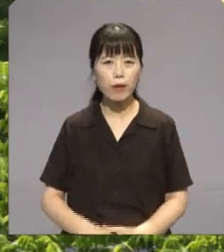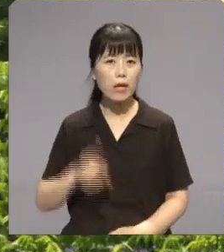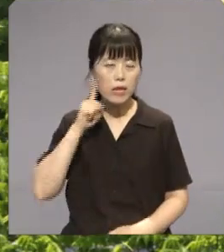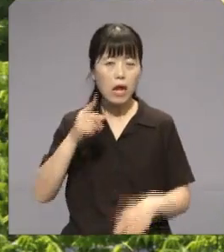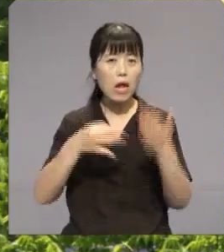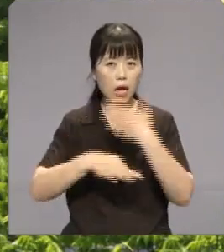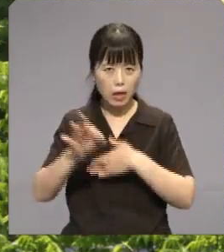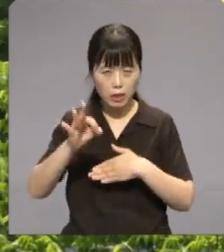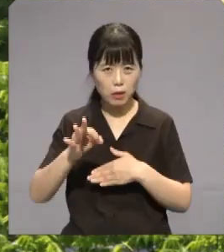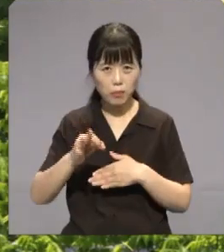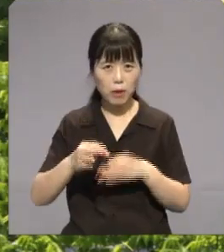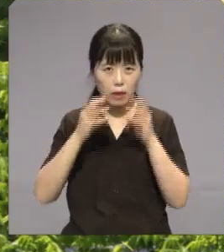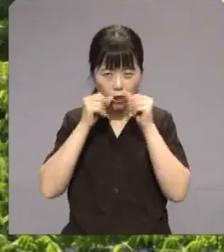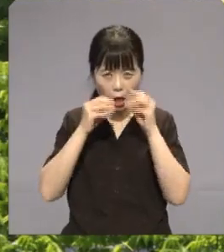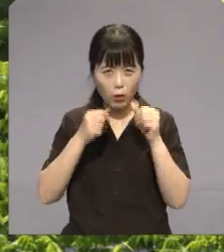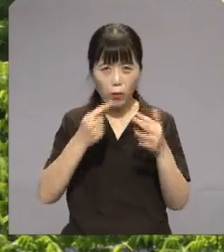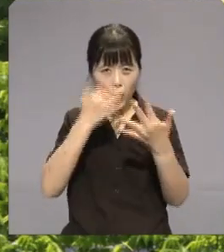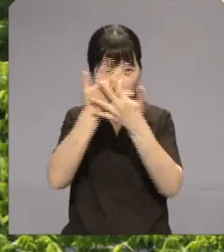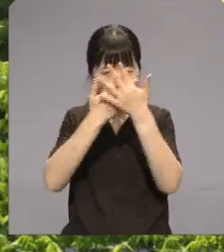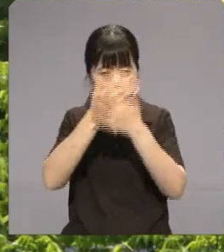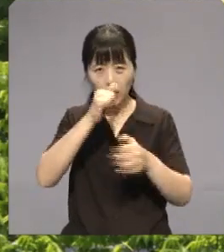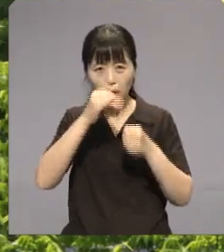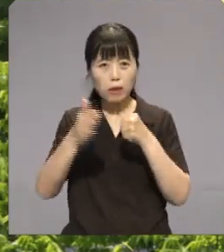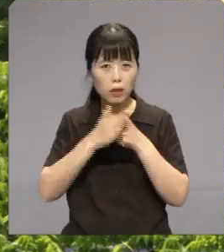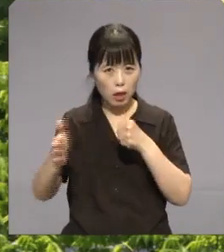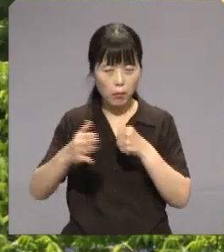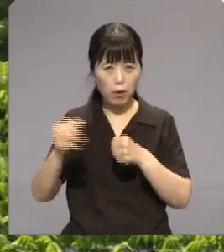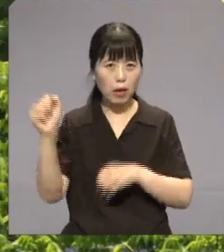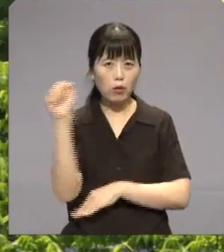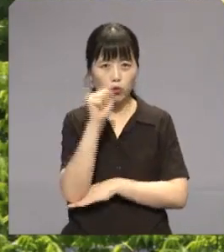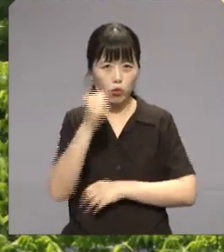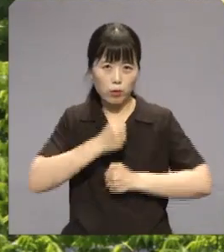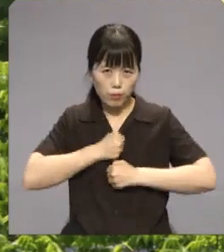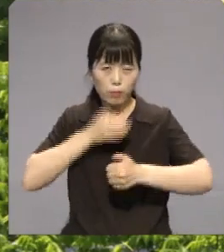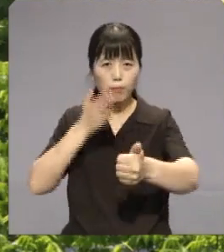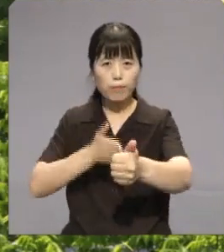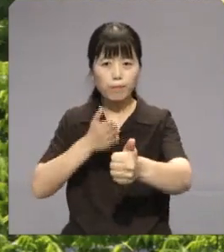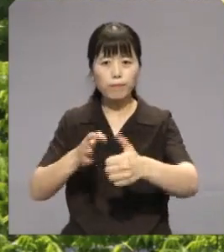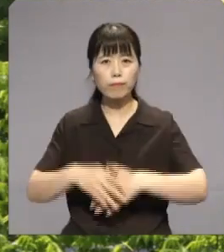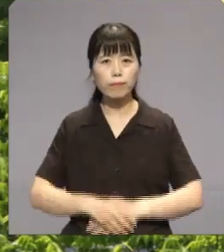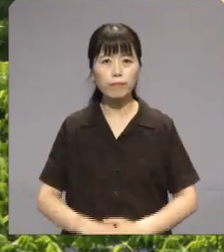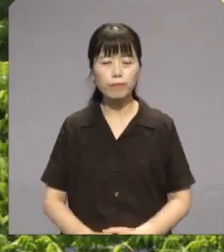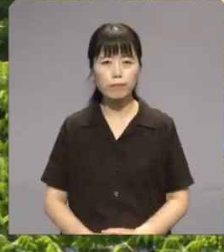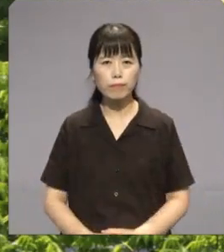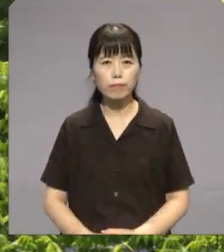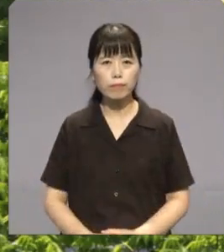내일 아침 사이에는 내륙으로 짙은 안개가 끼겠습니다 그요 안전 운전하셔야겠습니다 내쉬었습니다